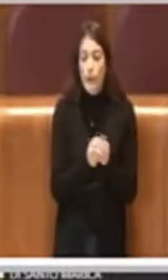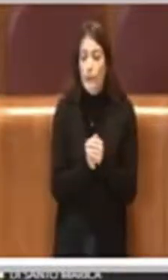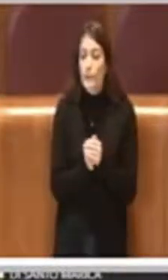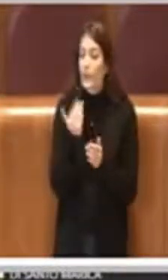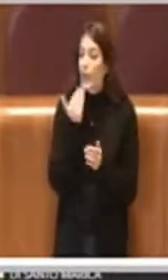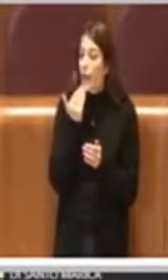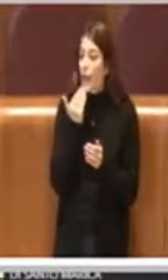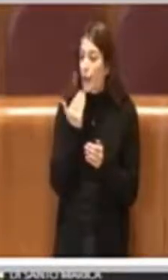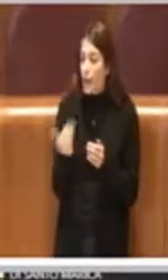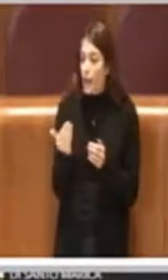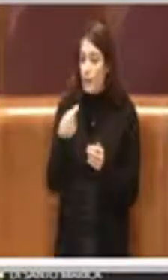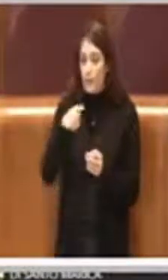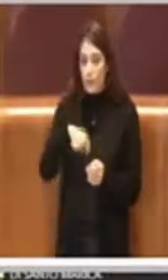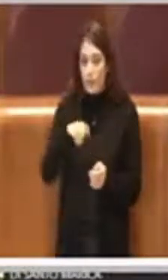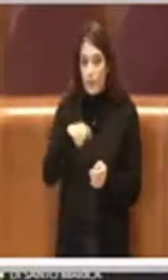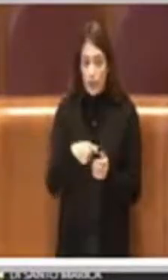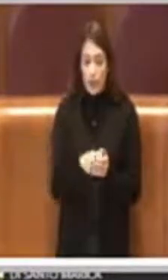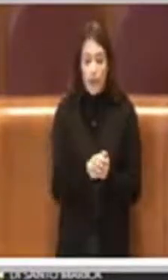Grazie Presidente,